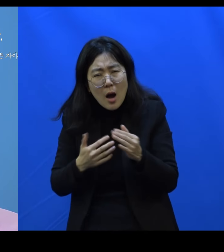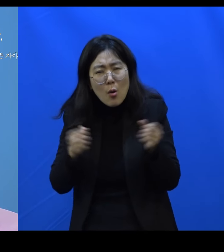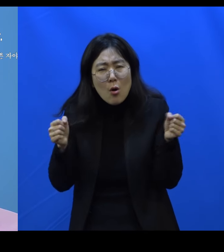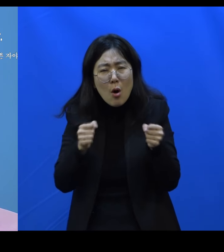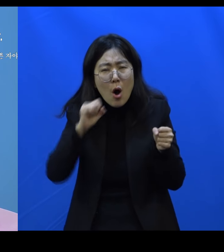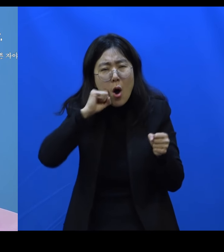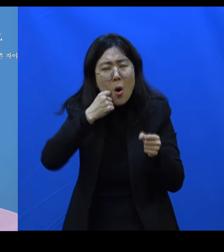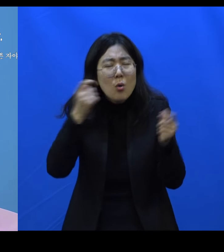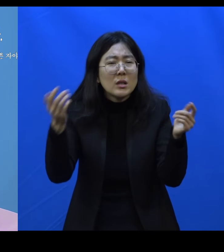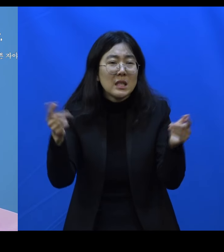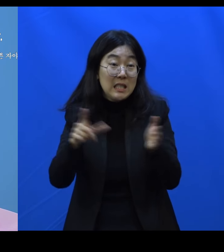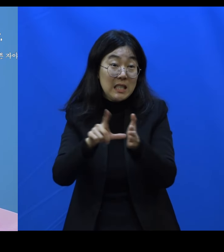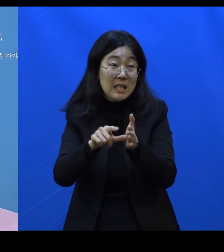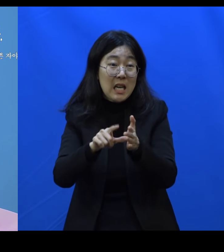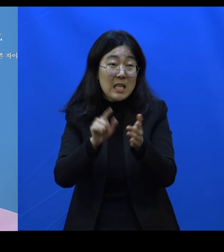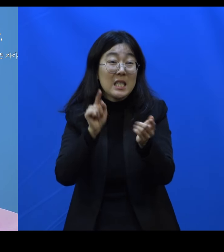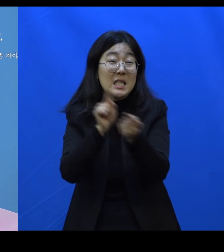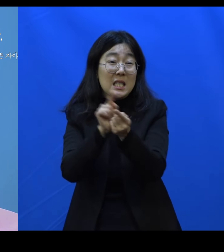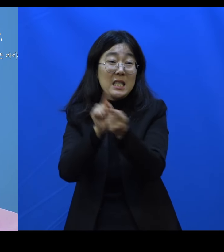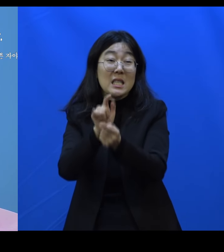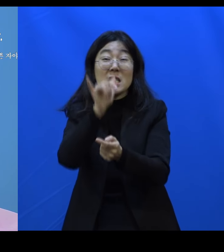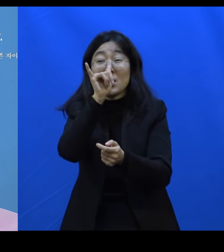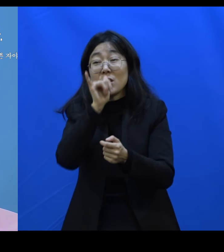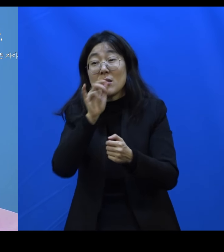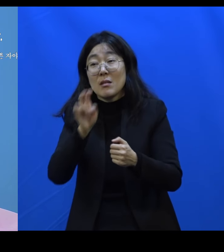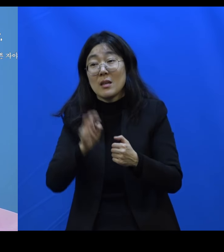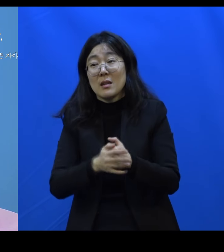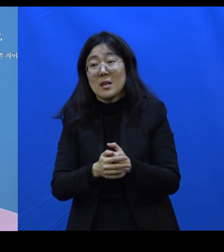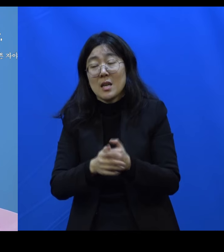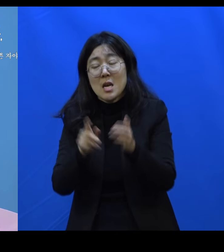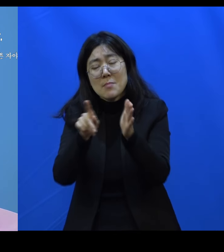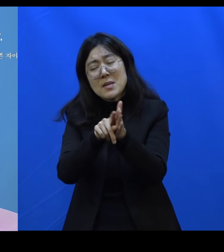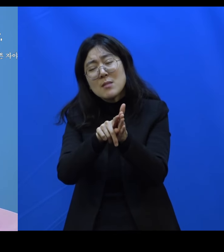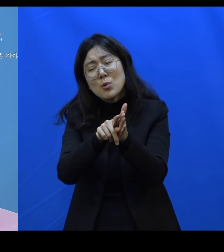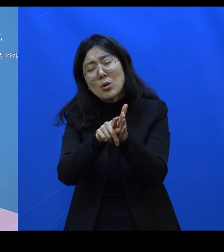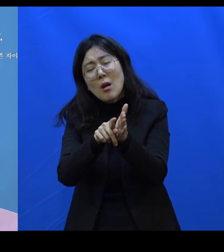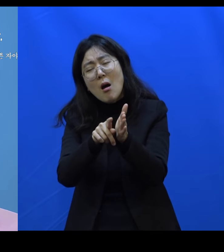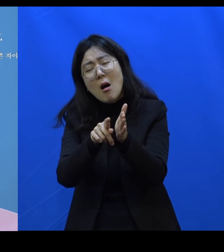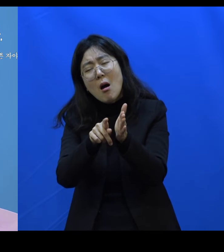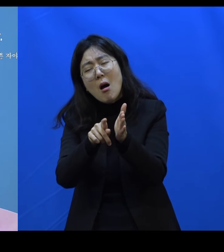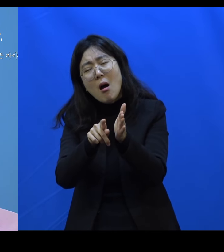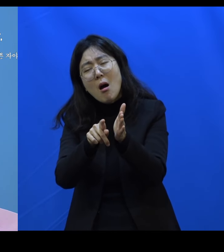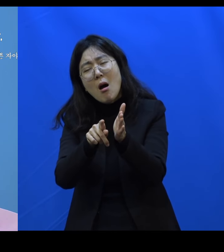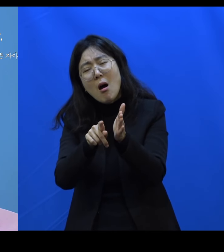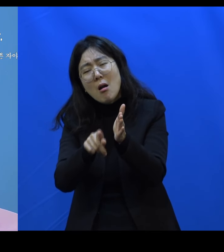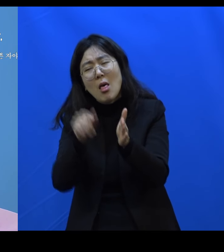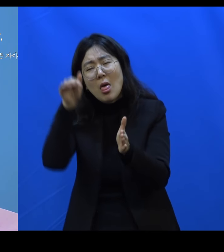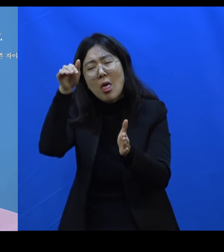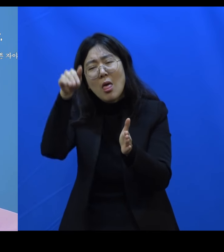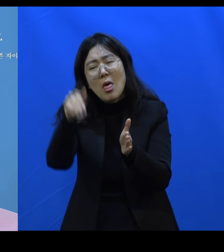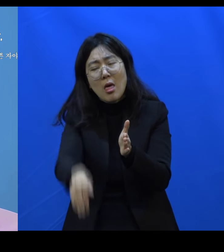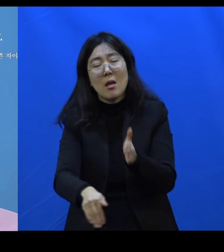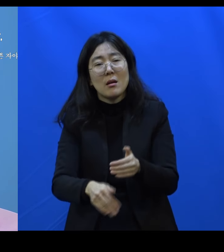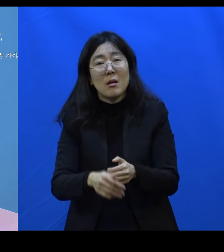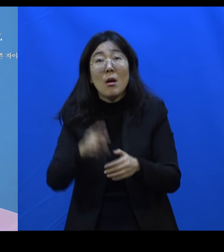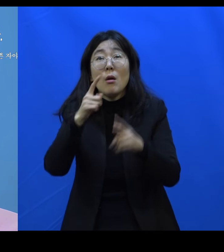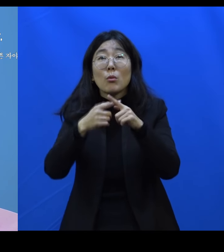있어요. 영적인 침체기, 그죠? 교회를 다니긴 하지만 활력이 전혀 없어.